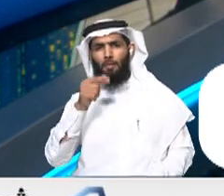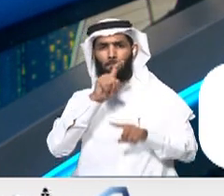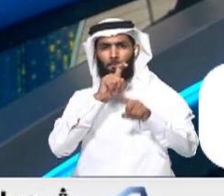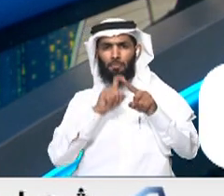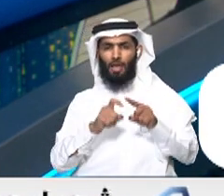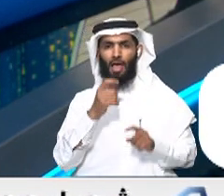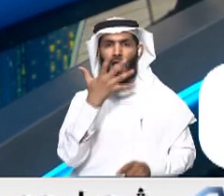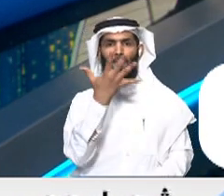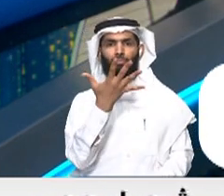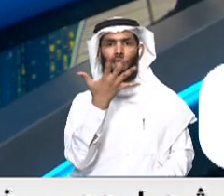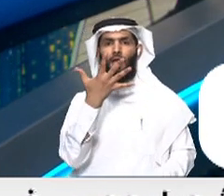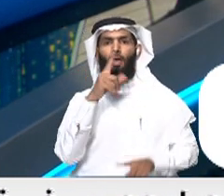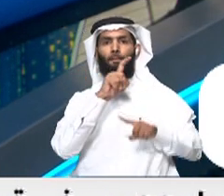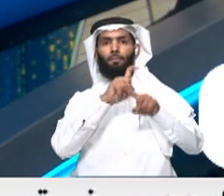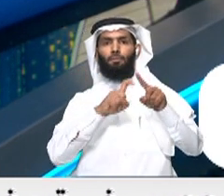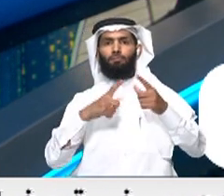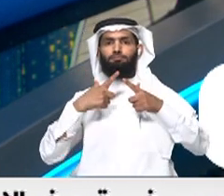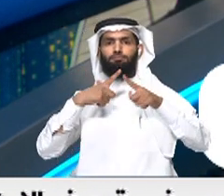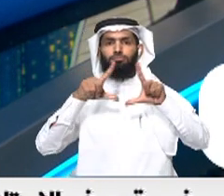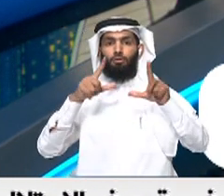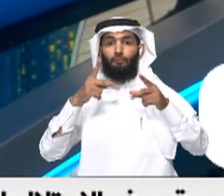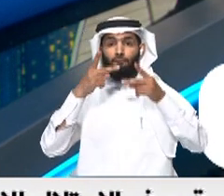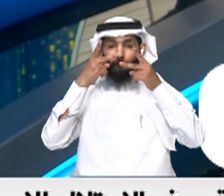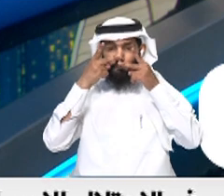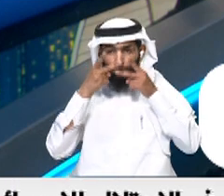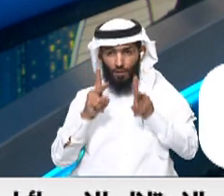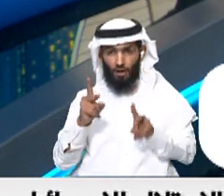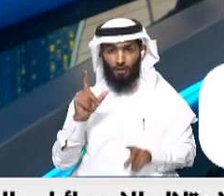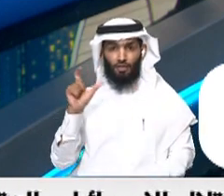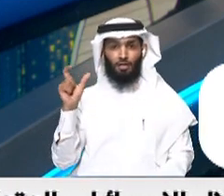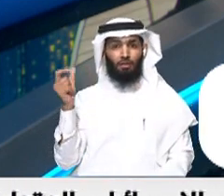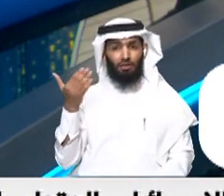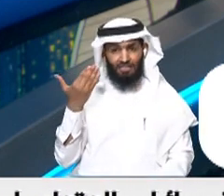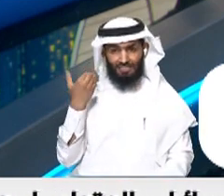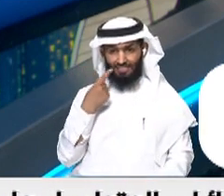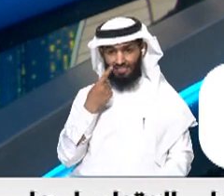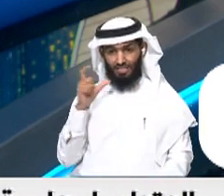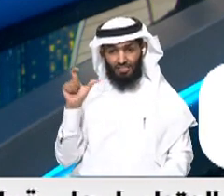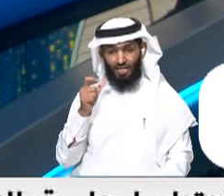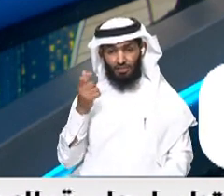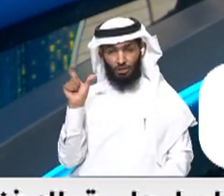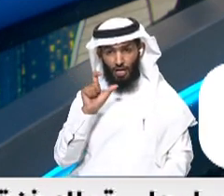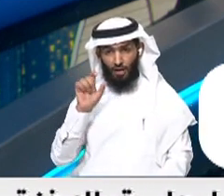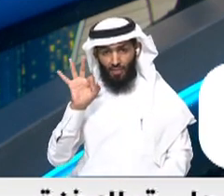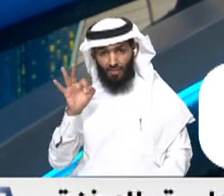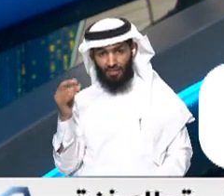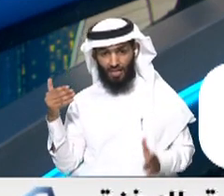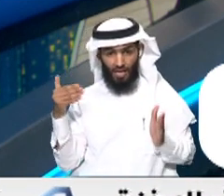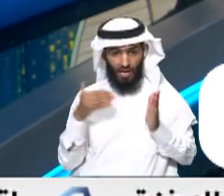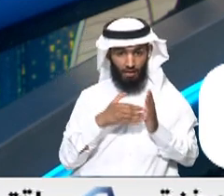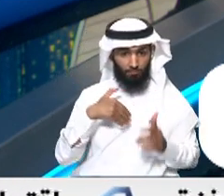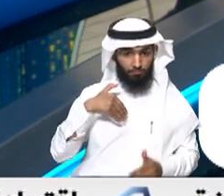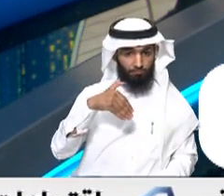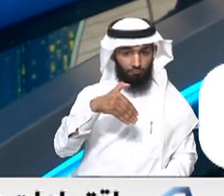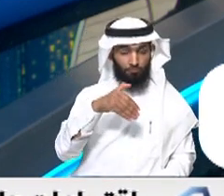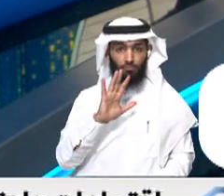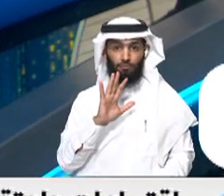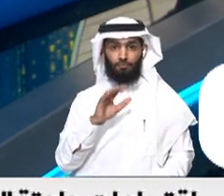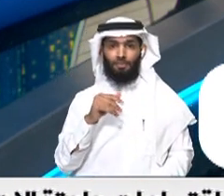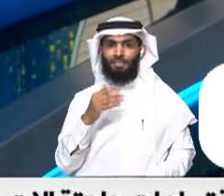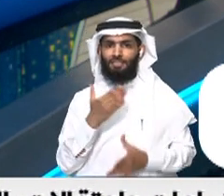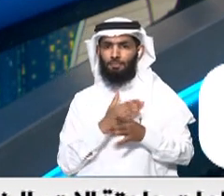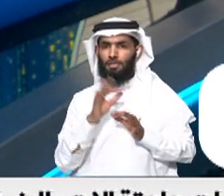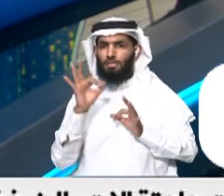5%، وذلك لأول مرة منذ شهر مارس منذ عام 2020. وجاءت هذه الخطوة من قبل اللجنة السياسية